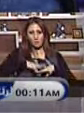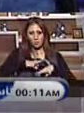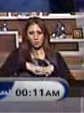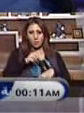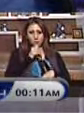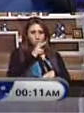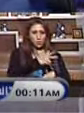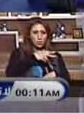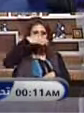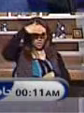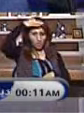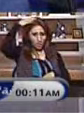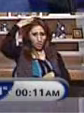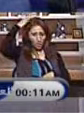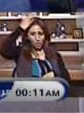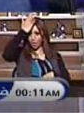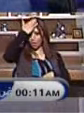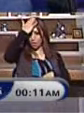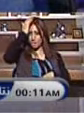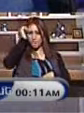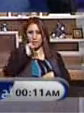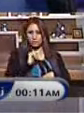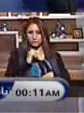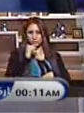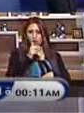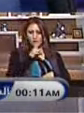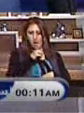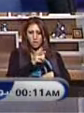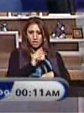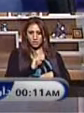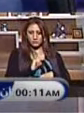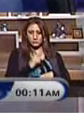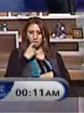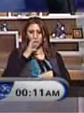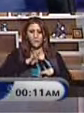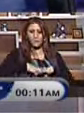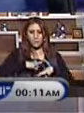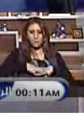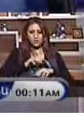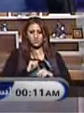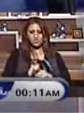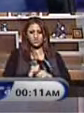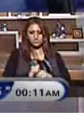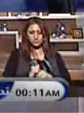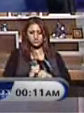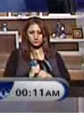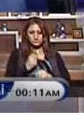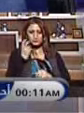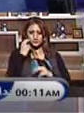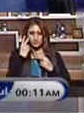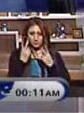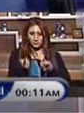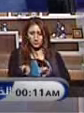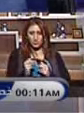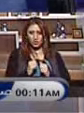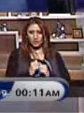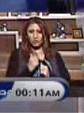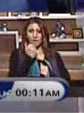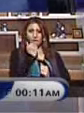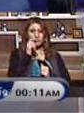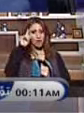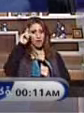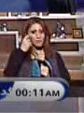مد يدك لا بيعك قال والله يا ابا بكر ما رايت لك مذ اسلمت فهه خطا